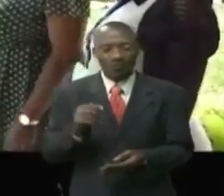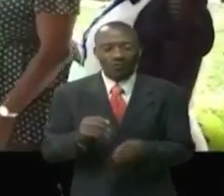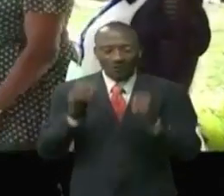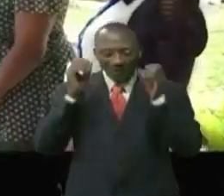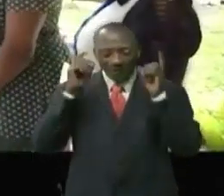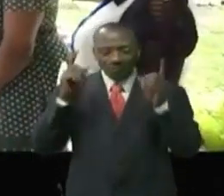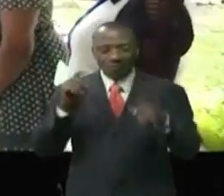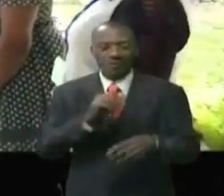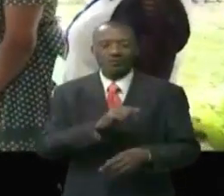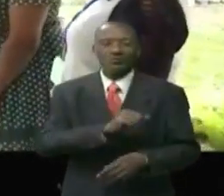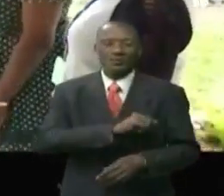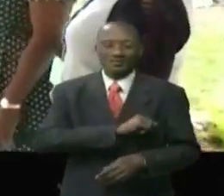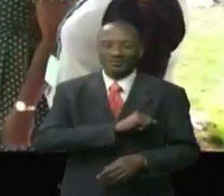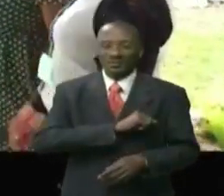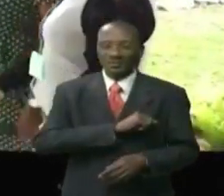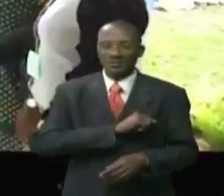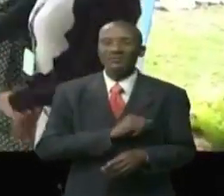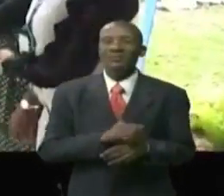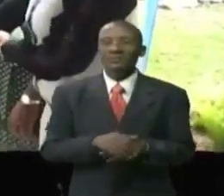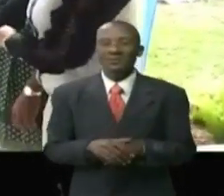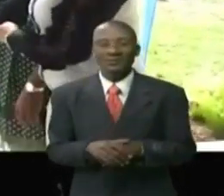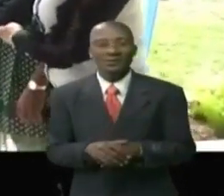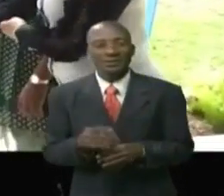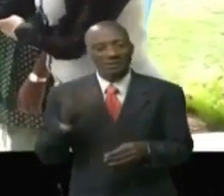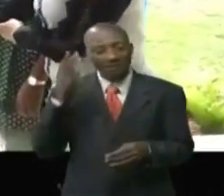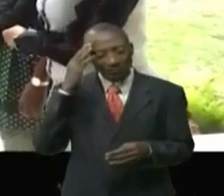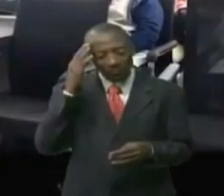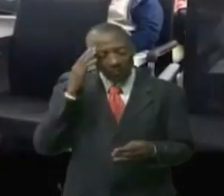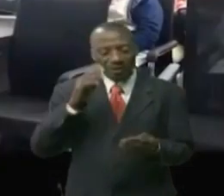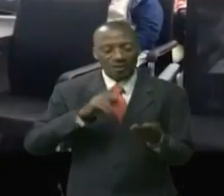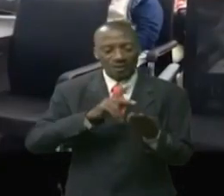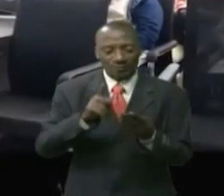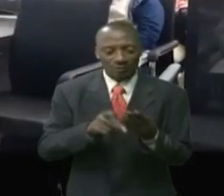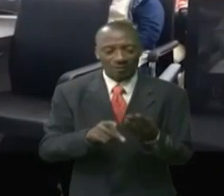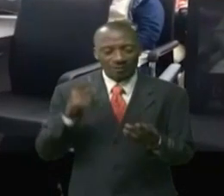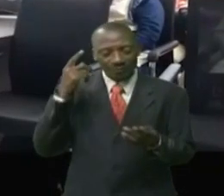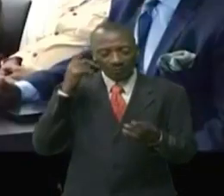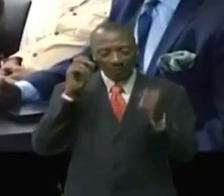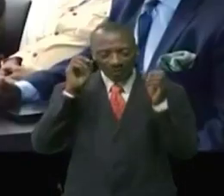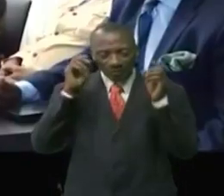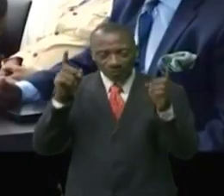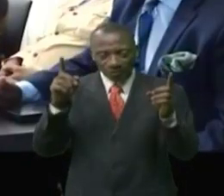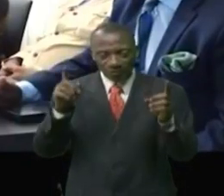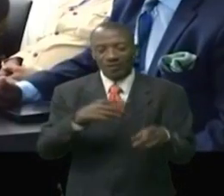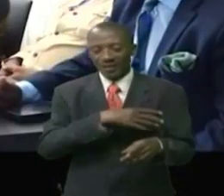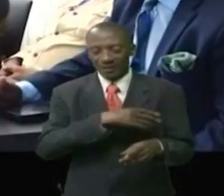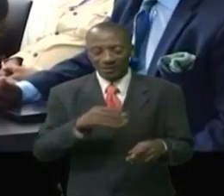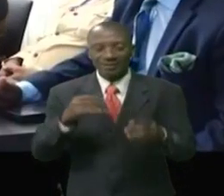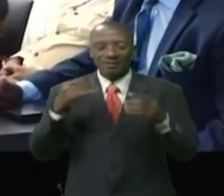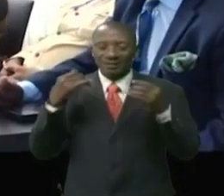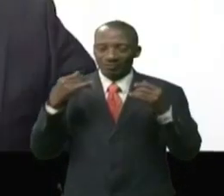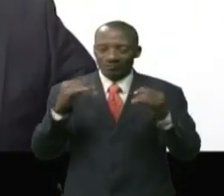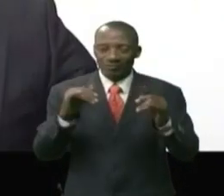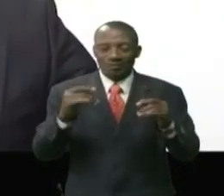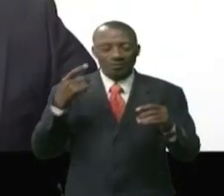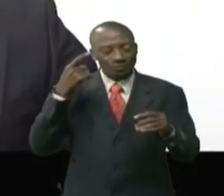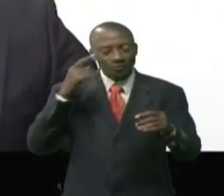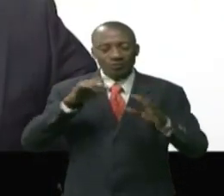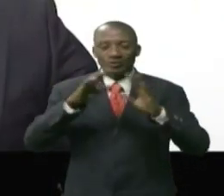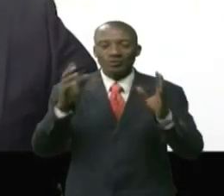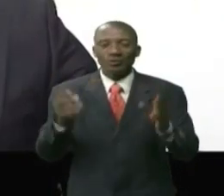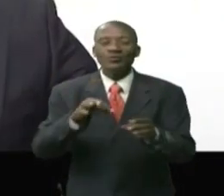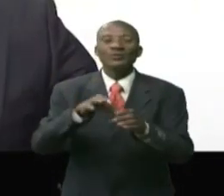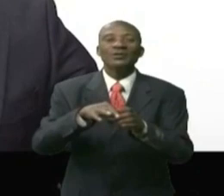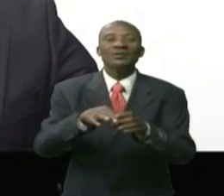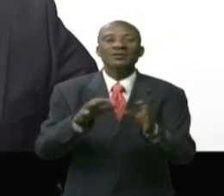passz en revue les différents types de programmes d'éducation et d'information des électeurs aussi concevoir un plan d'information